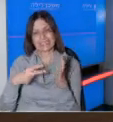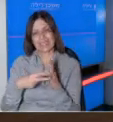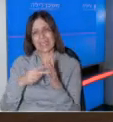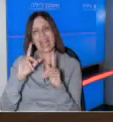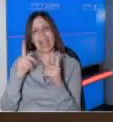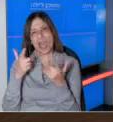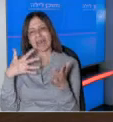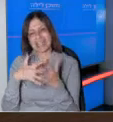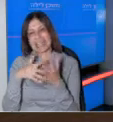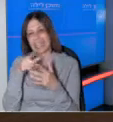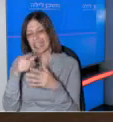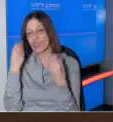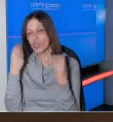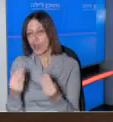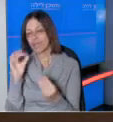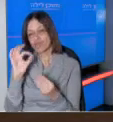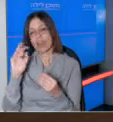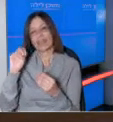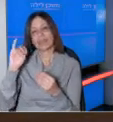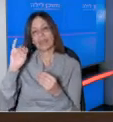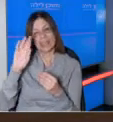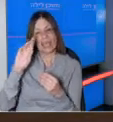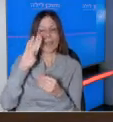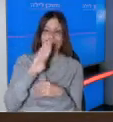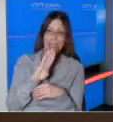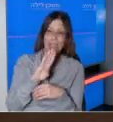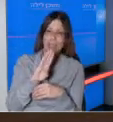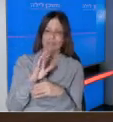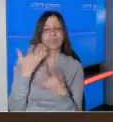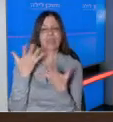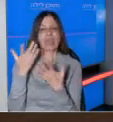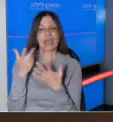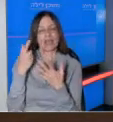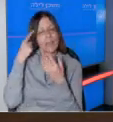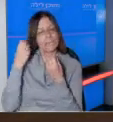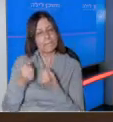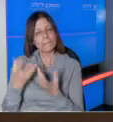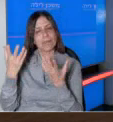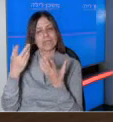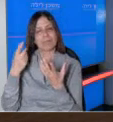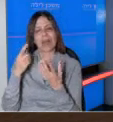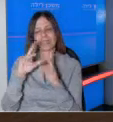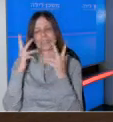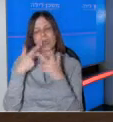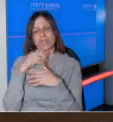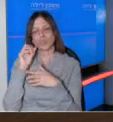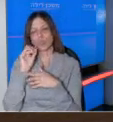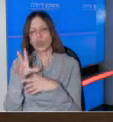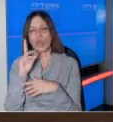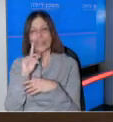למה הסקר הזה הוא טוב לניר ברקת? כי אתה יודע, באיזשהו מקום, איך אתה מטמיע מסרים לציבור? אתה אומר, אתה זורק את השם,